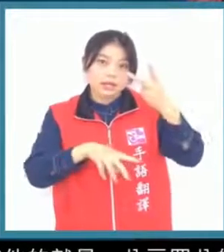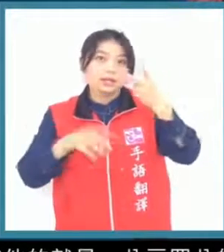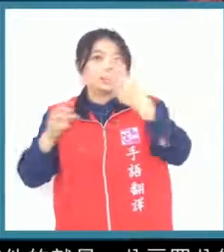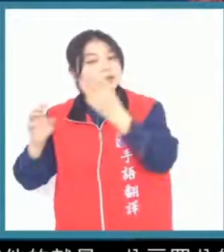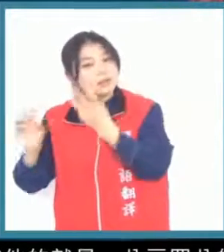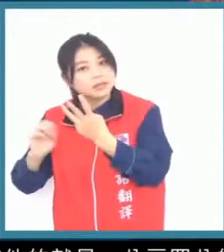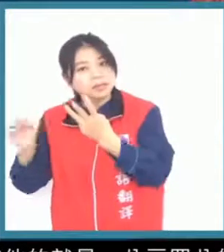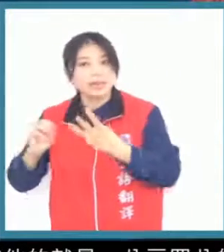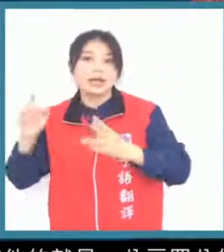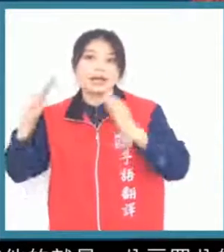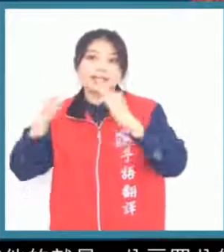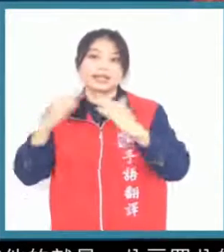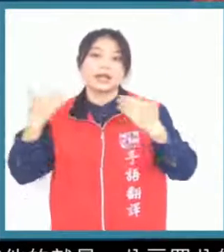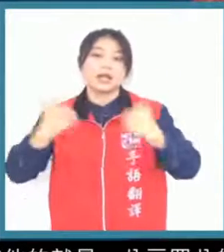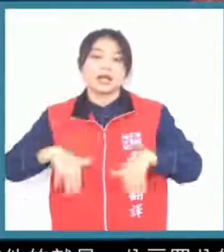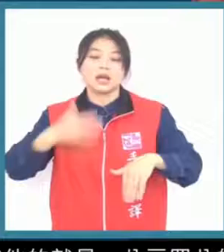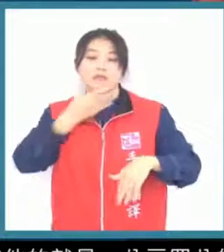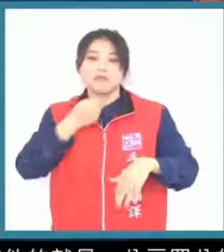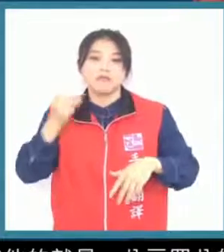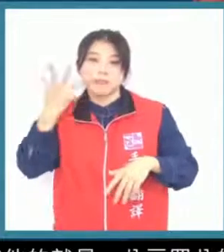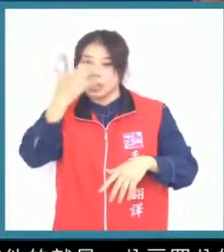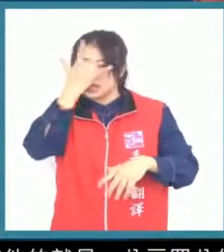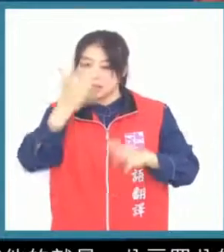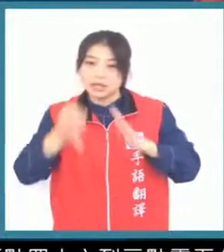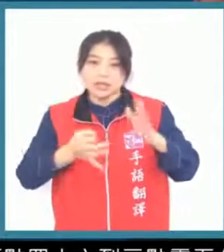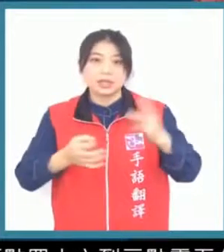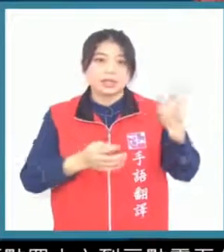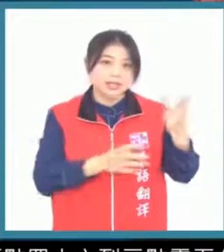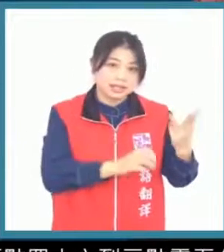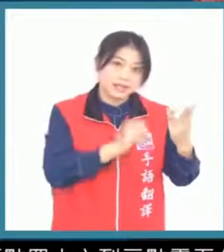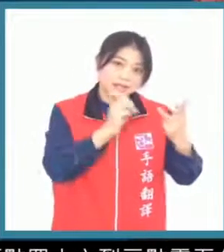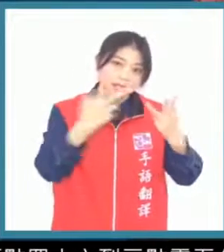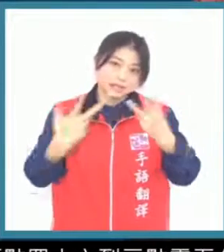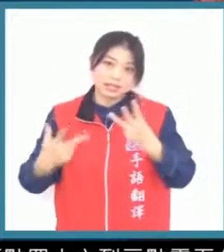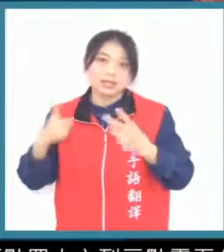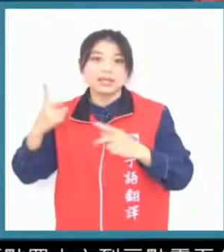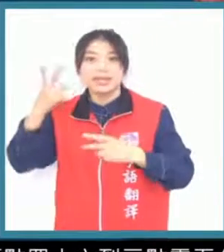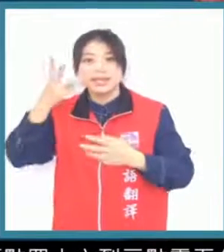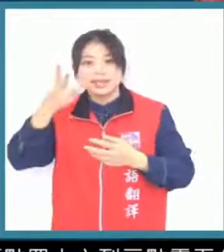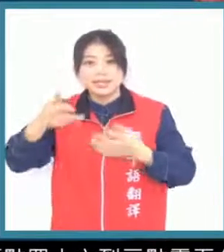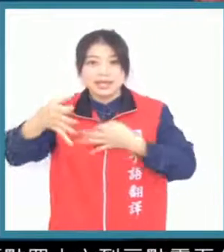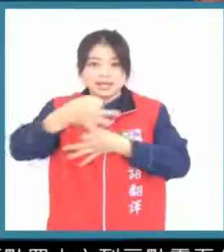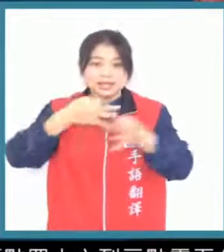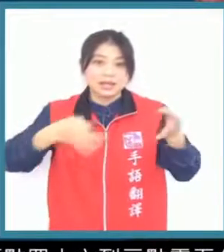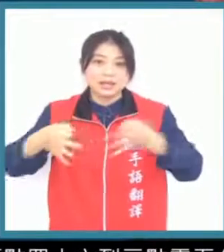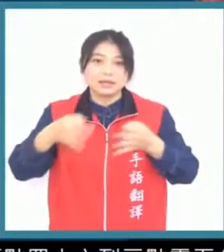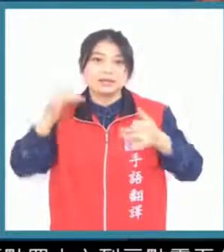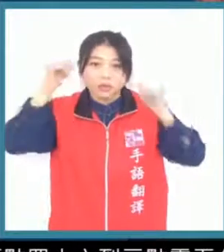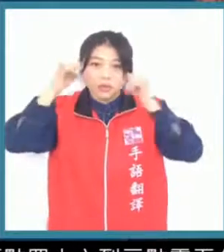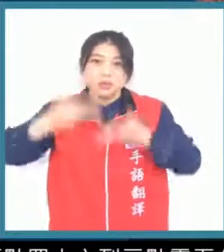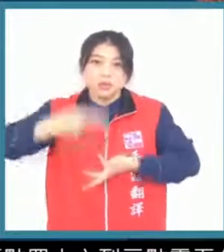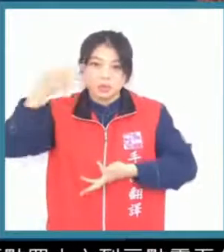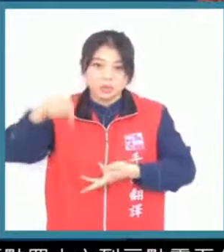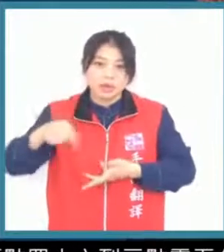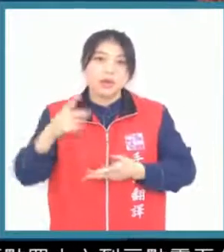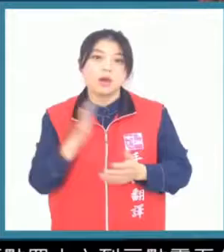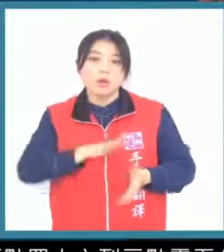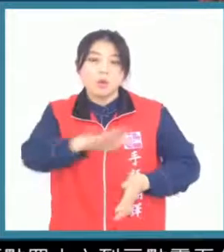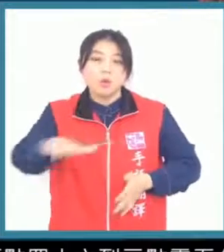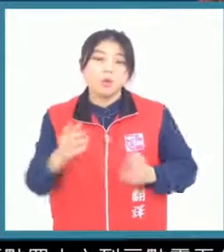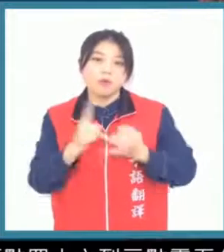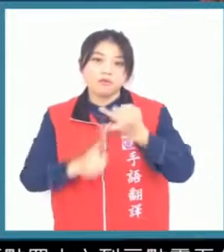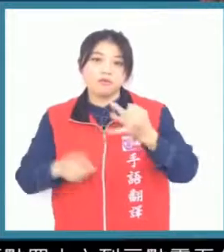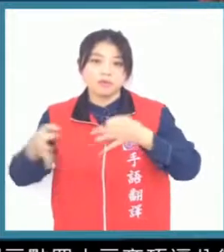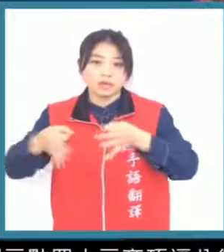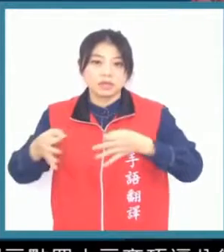05分，家乐福巴德店，3点07到3点40，三商巧福巴德广丰店。那1月13到